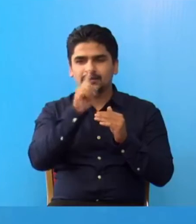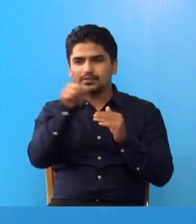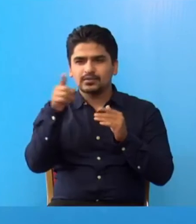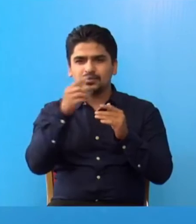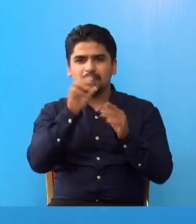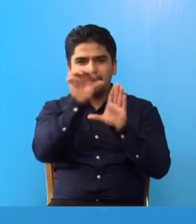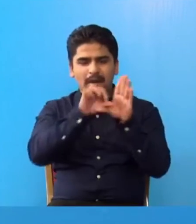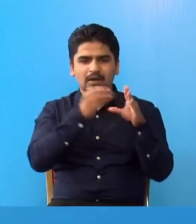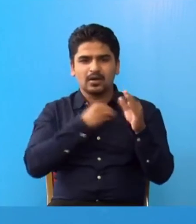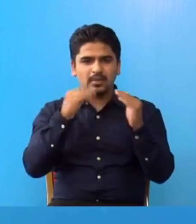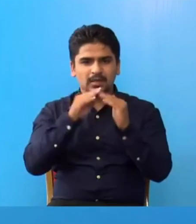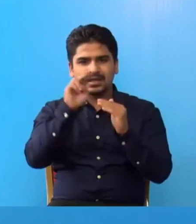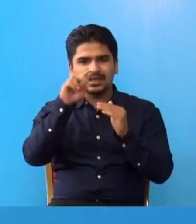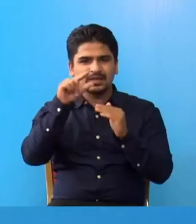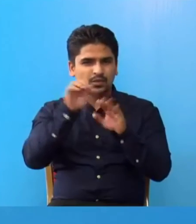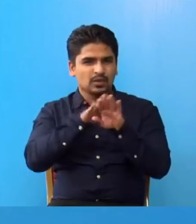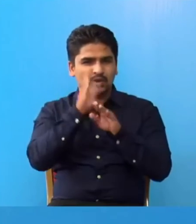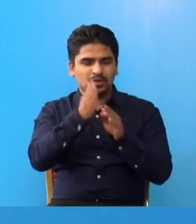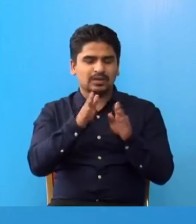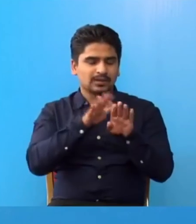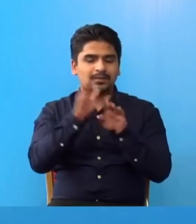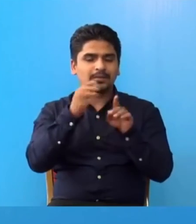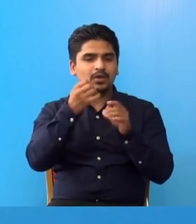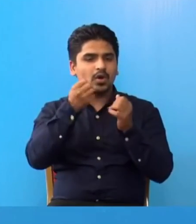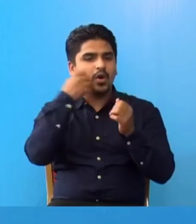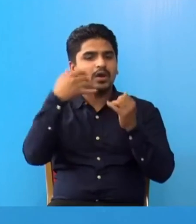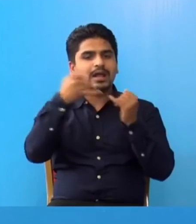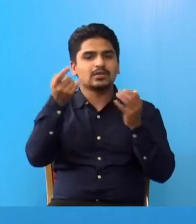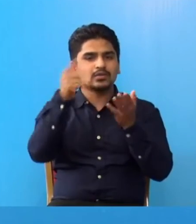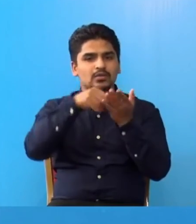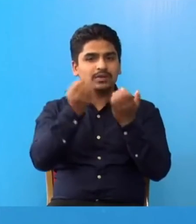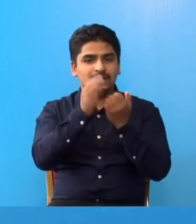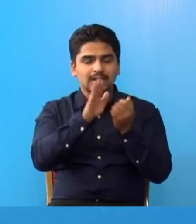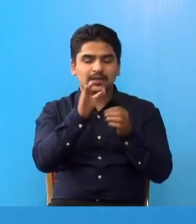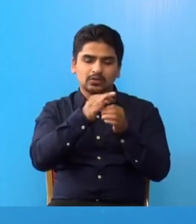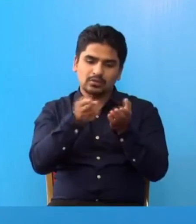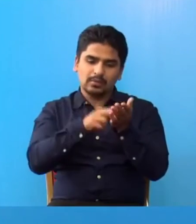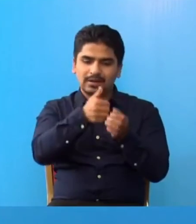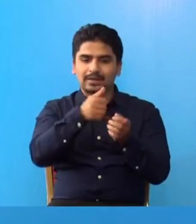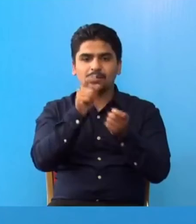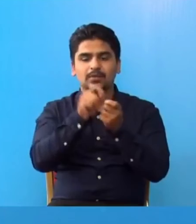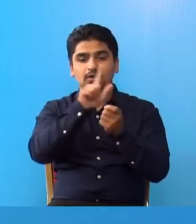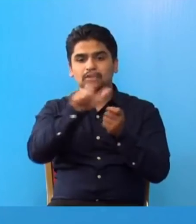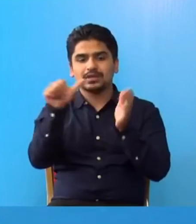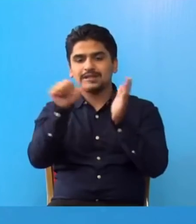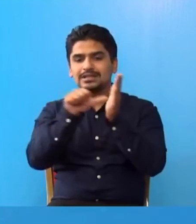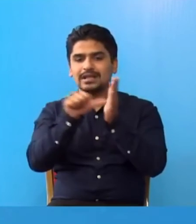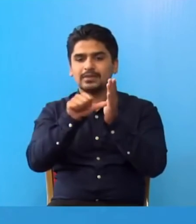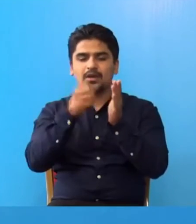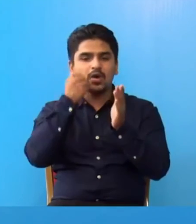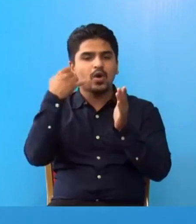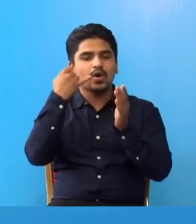बीपद बूसरा होगए बैवस्थेद बारू हों हां आपद बशुगाई बखरण